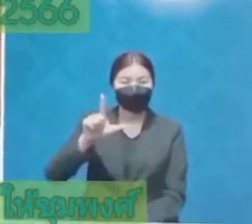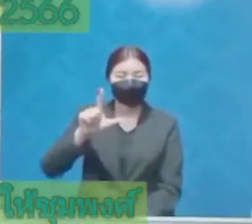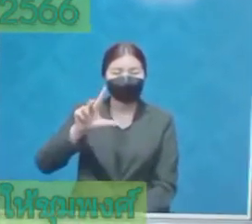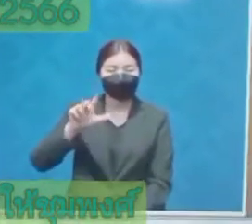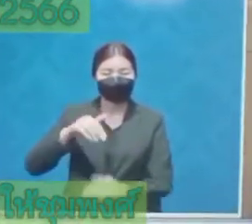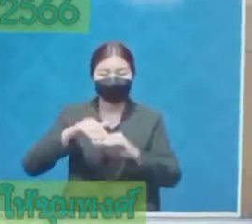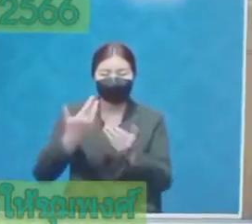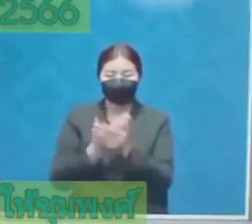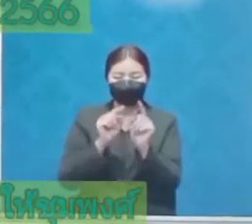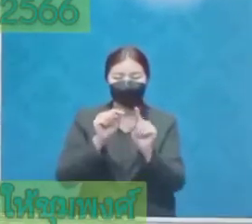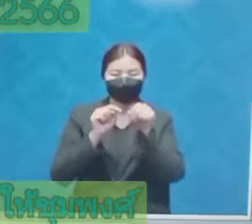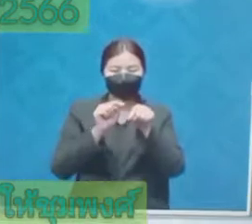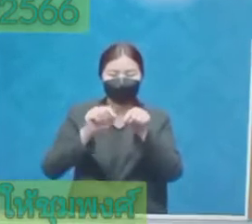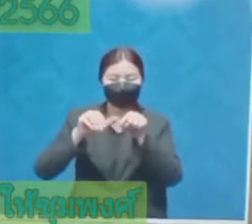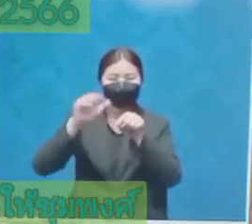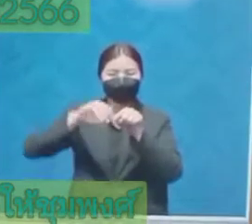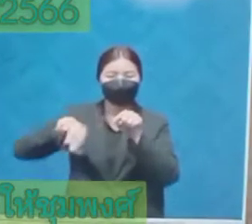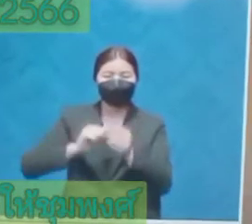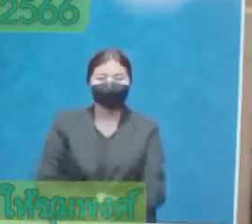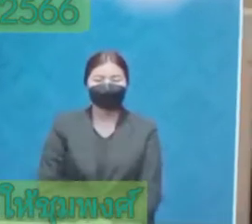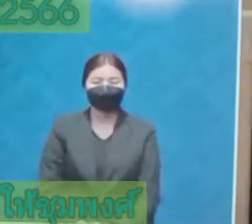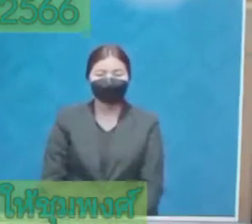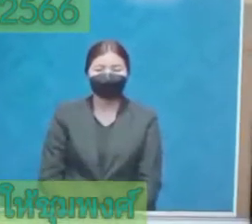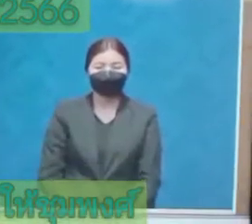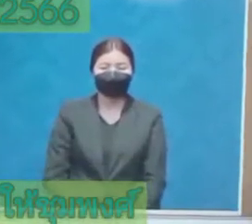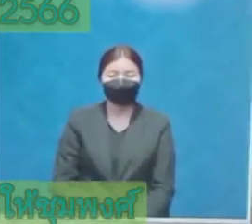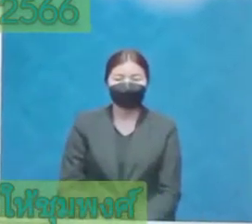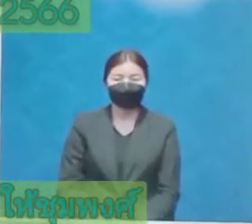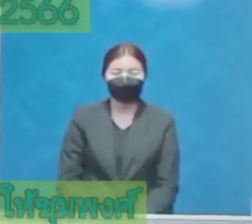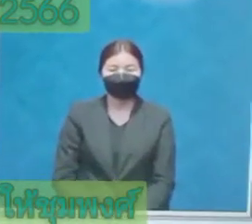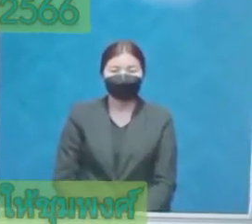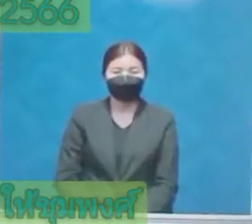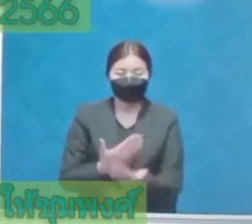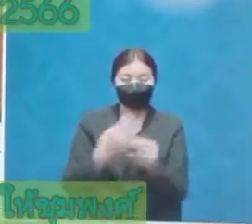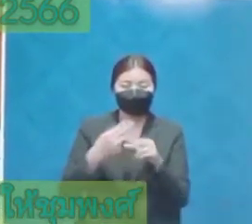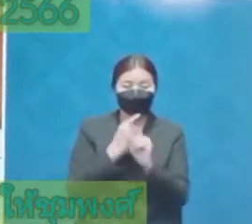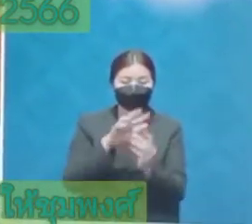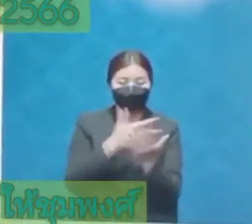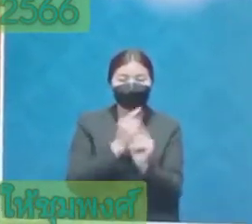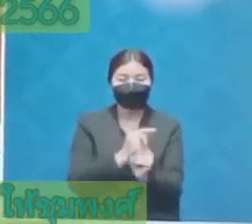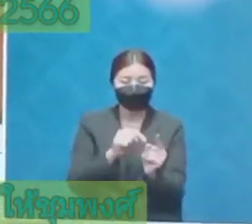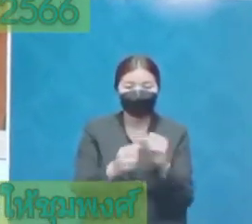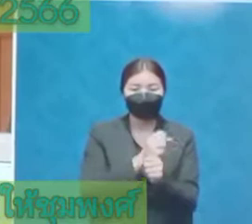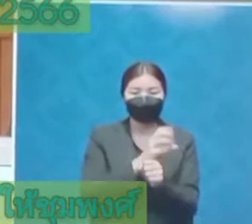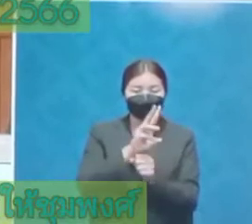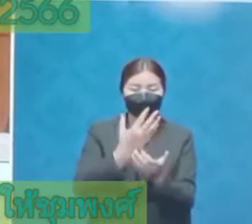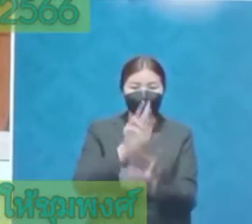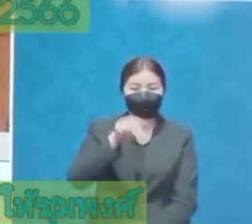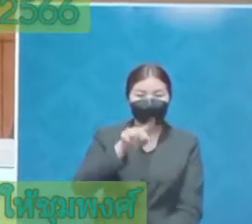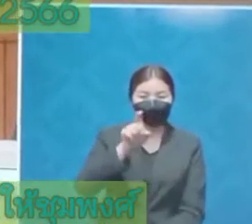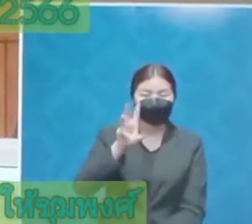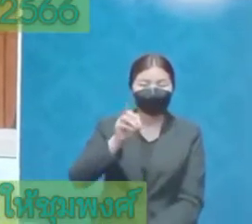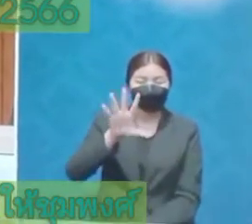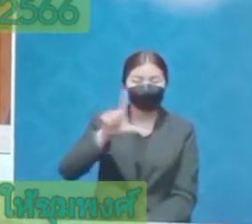141,365,300 บาทเขาปัดเศษไป 48.26 บาทเพราะนั้นวงเงินรวมตามเอกสารปี2566คือ